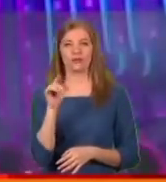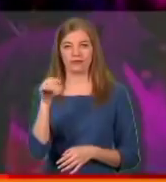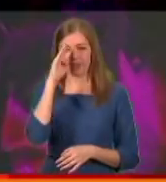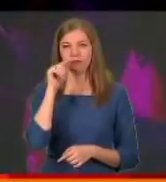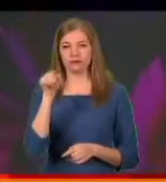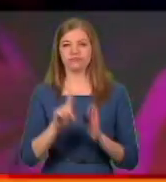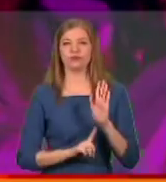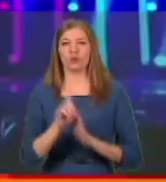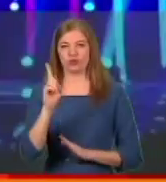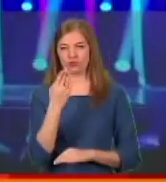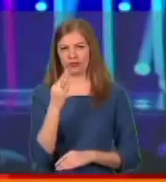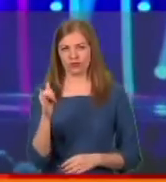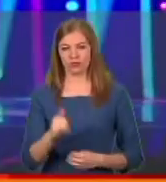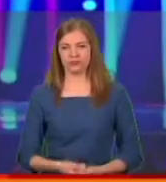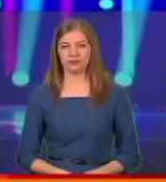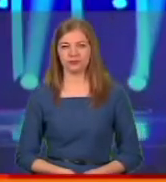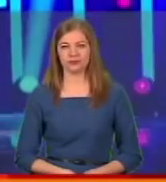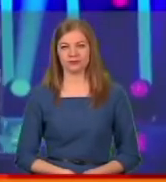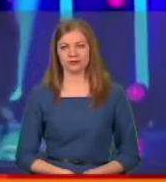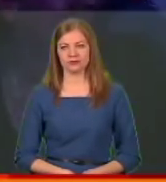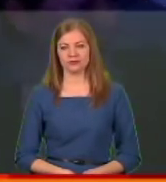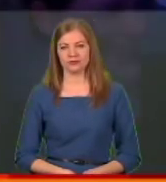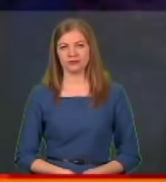Він розпочав шоу.